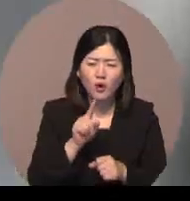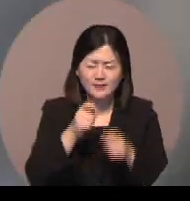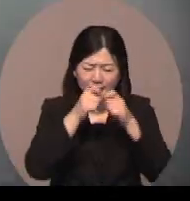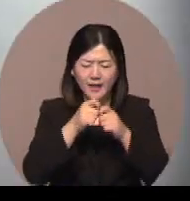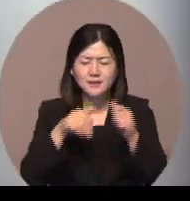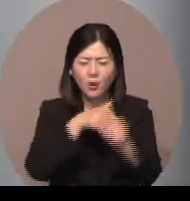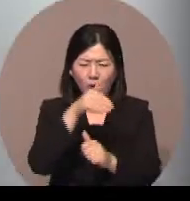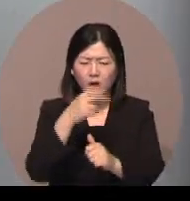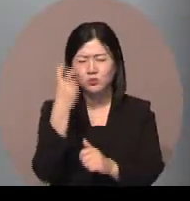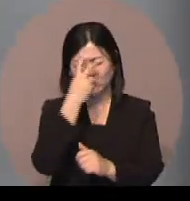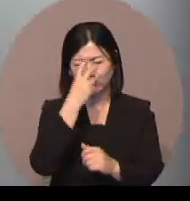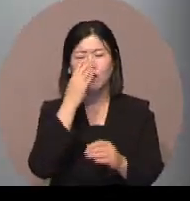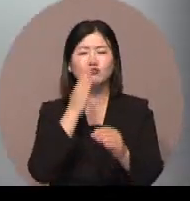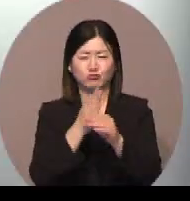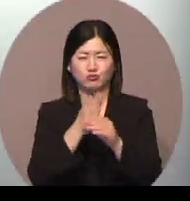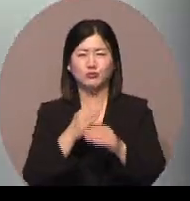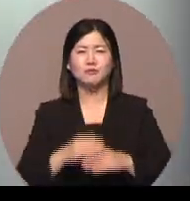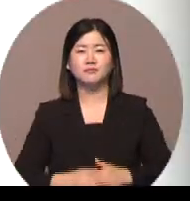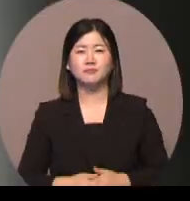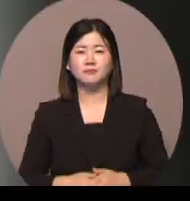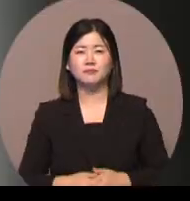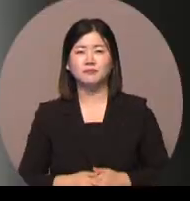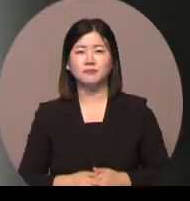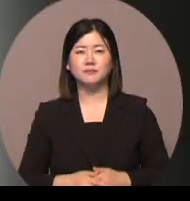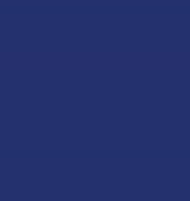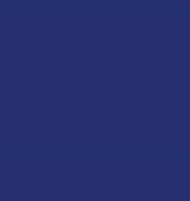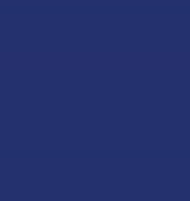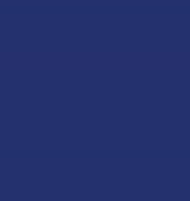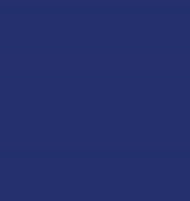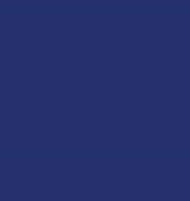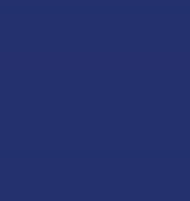자세한 사고 경의 등을 조사하고 있습니다